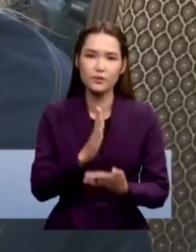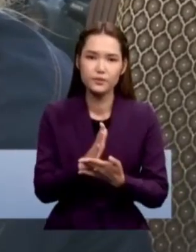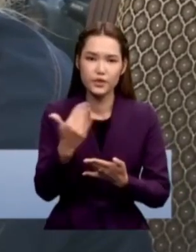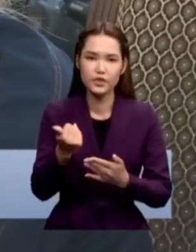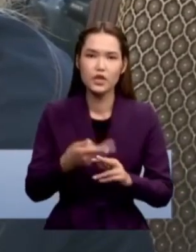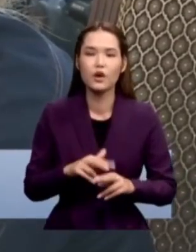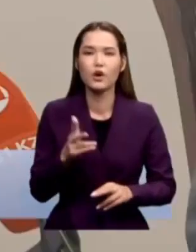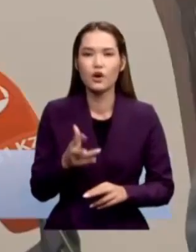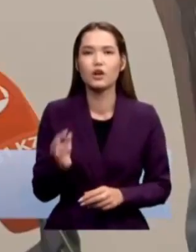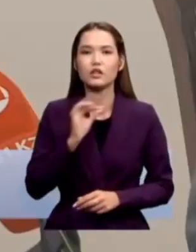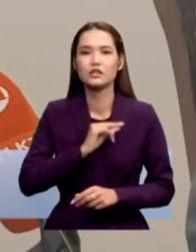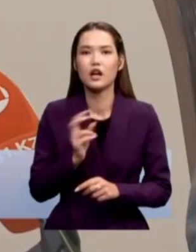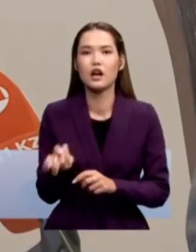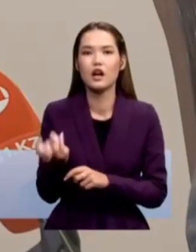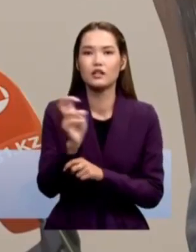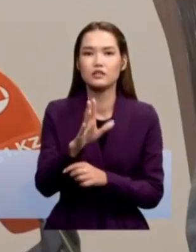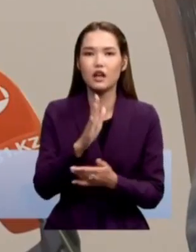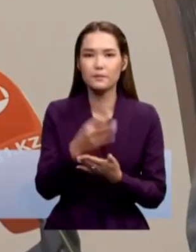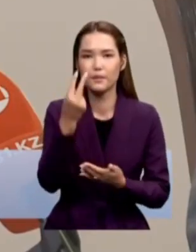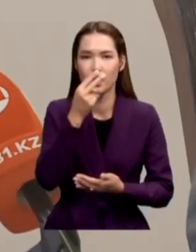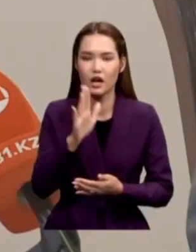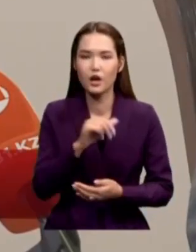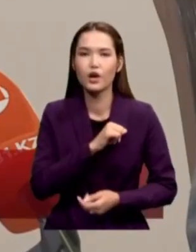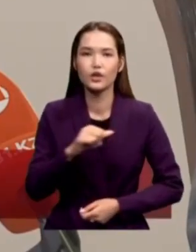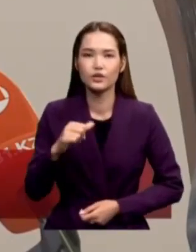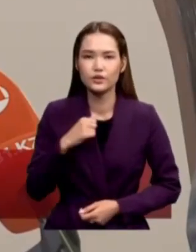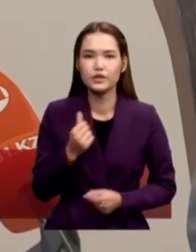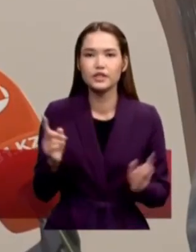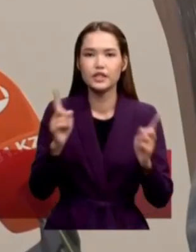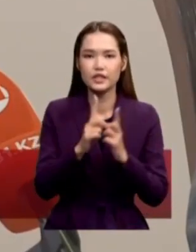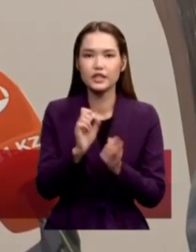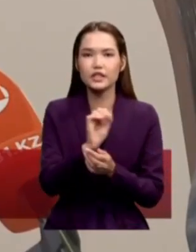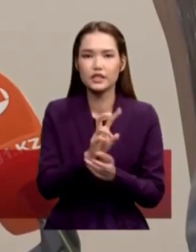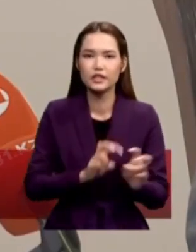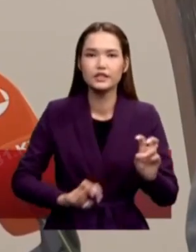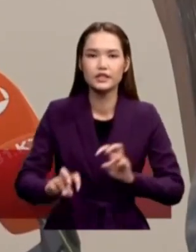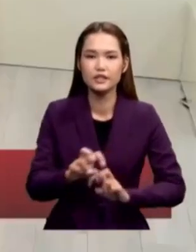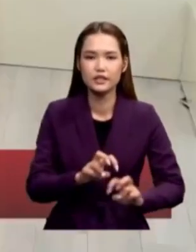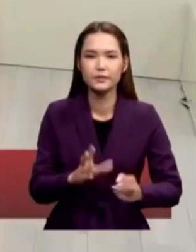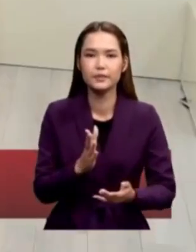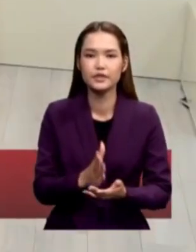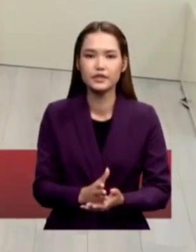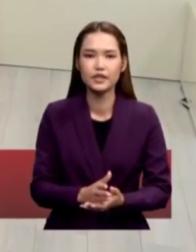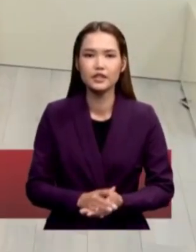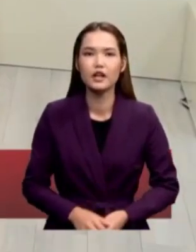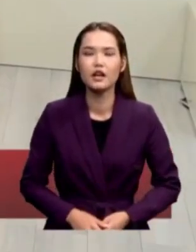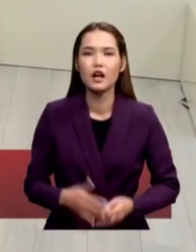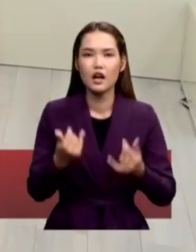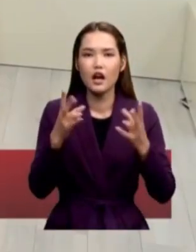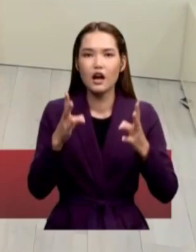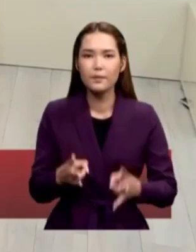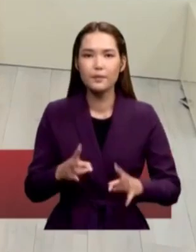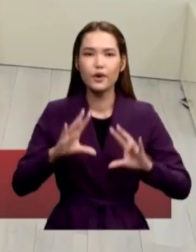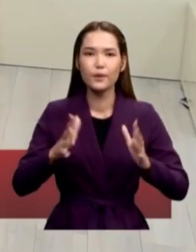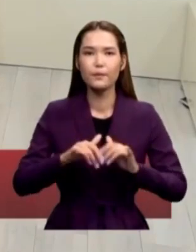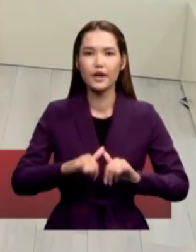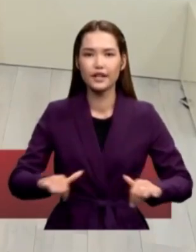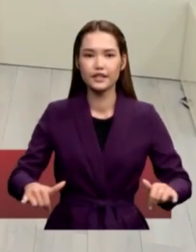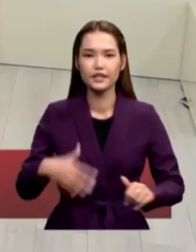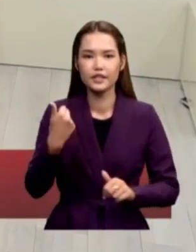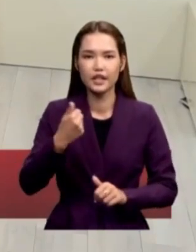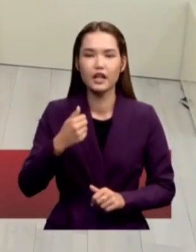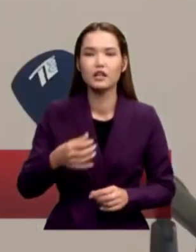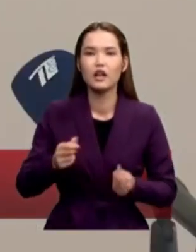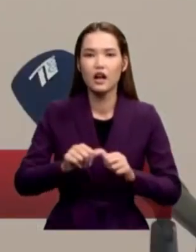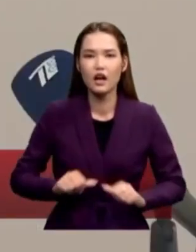сағатқа ғана жарамды. Соған қарамастан үмітімізді үзбей іздестіруді жалғастырып жатырмыз. Қазір апат болған кен орнында арнайы